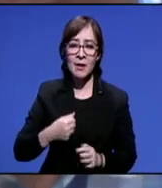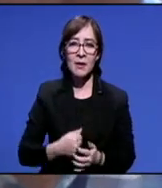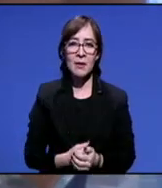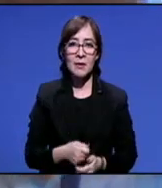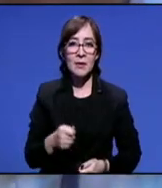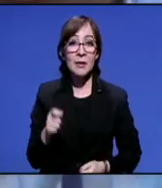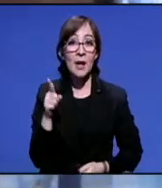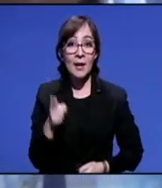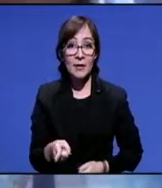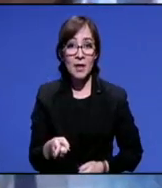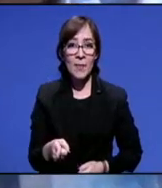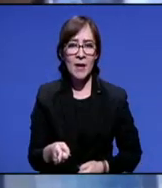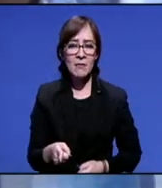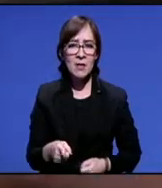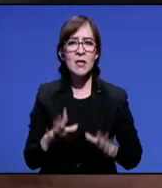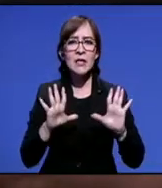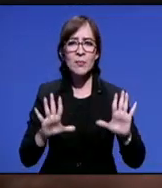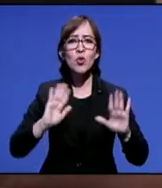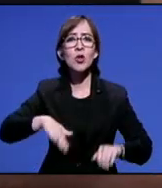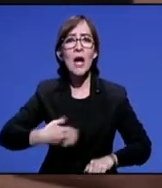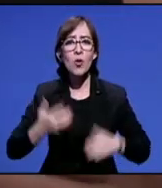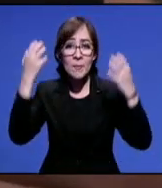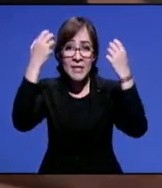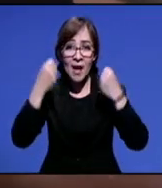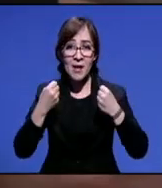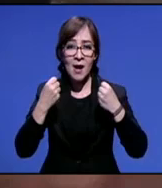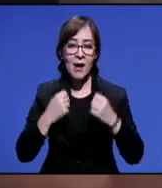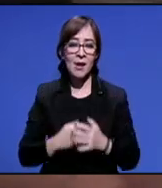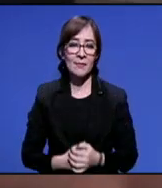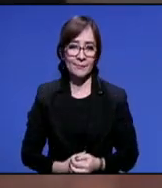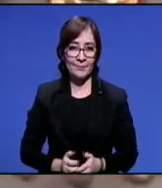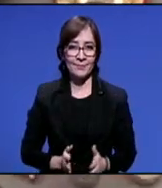dengan ancaman hukuman maksimal 10 tahun penjara. Lukman Rozak, Surabaya, Jawa Timur.